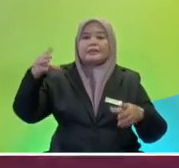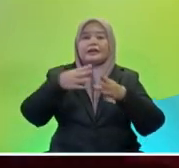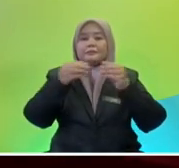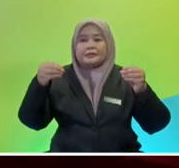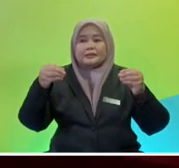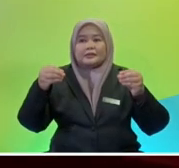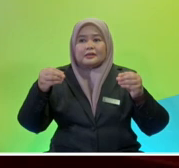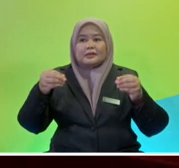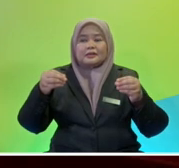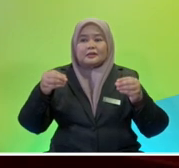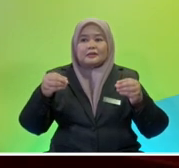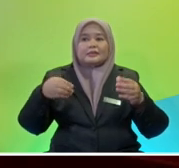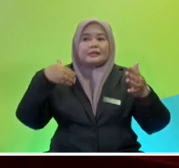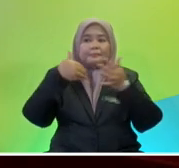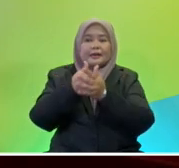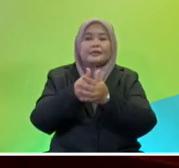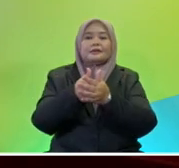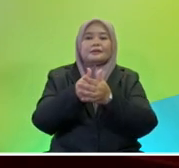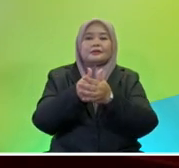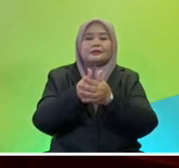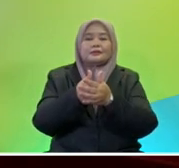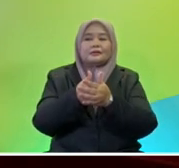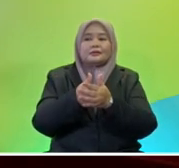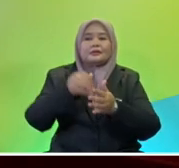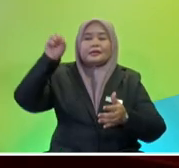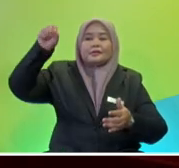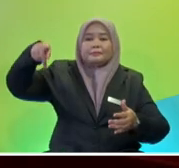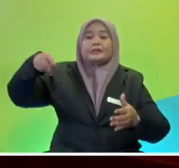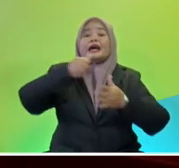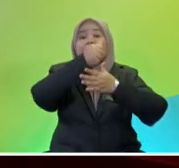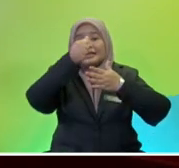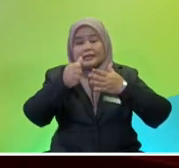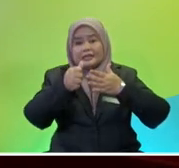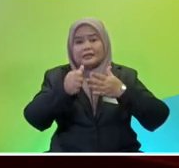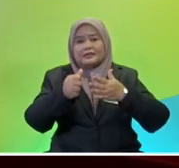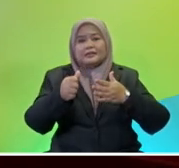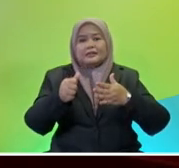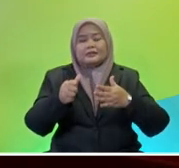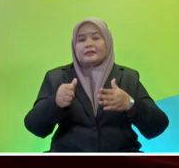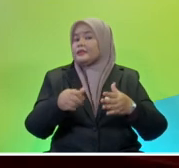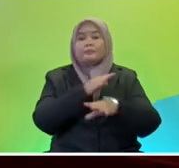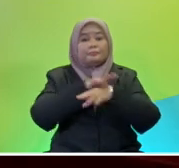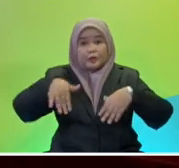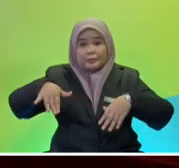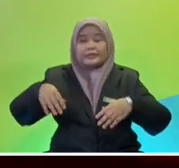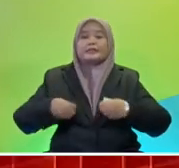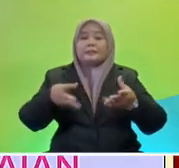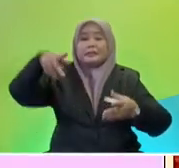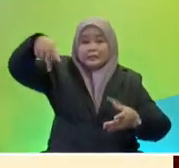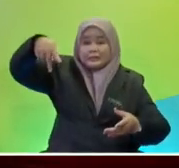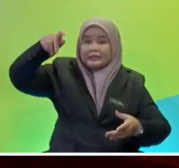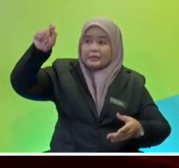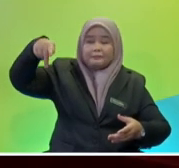habiskan pula sampai ke SP yang terakhir ini tak beli TV lagi Oke